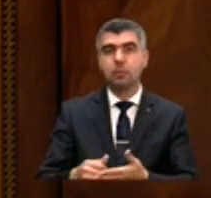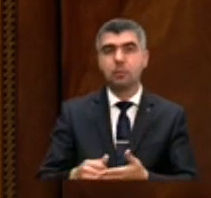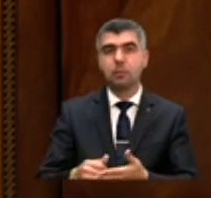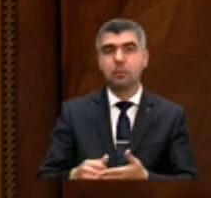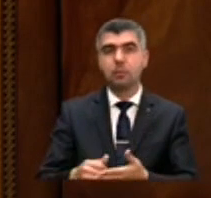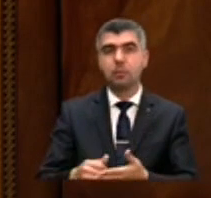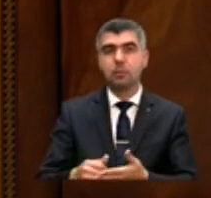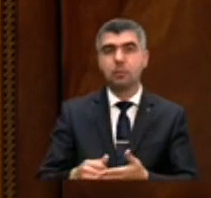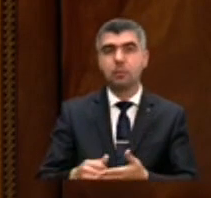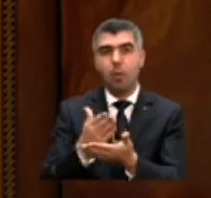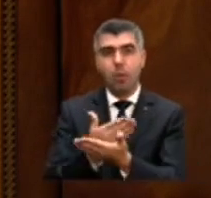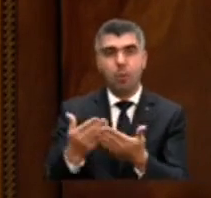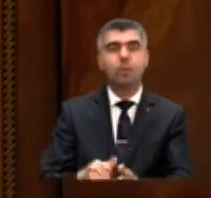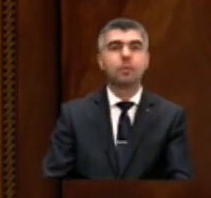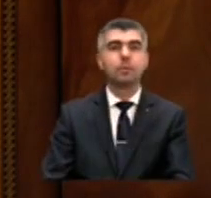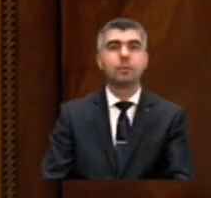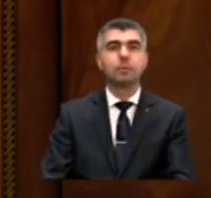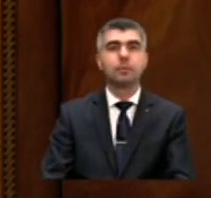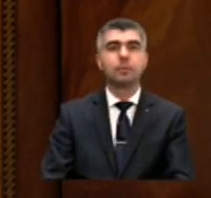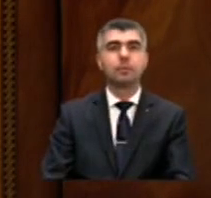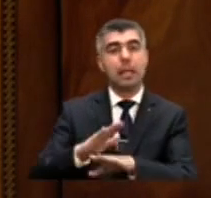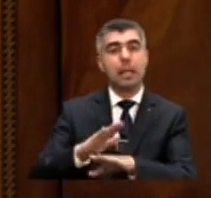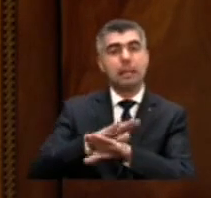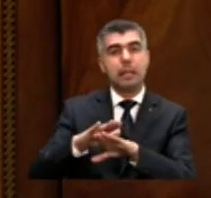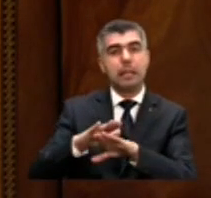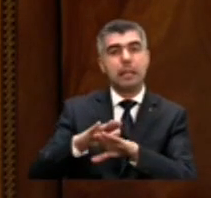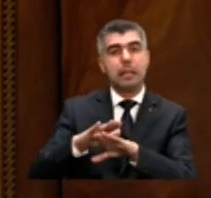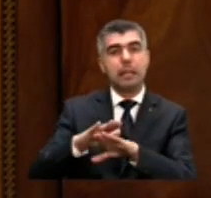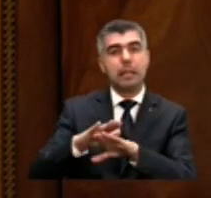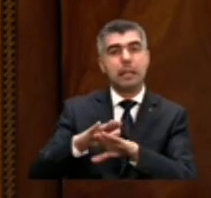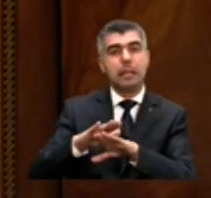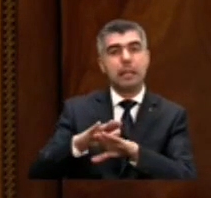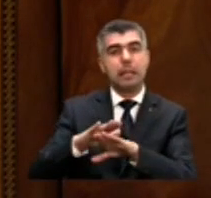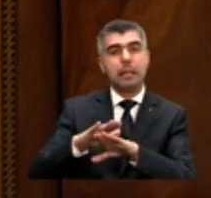هذه الحالة الطارئة بتنفيذ سياسة وطنية للتحول